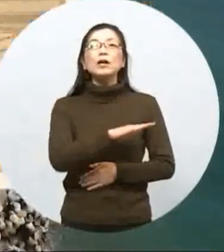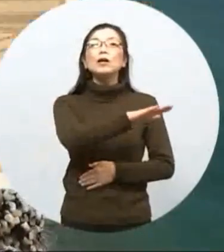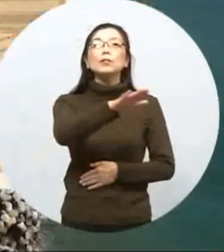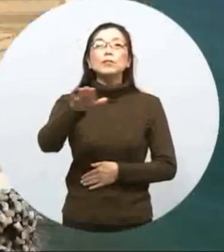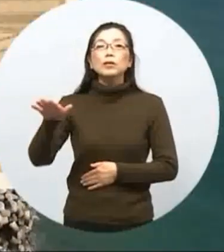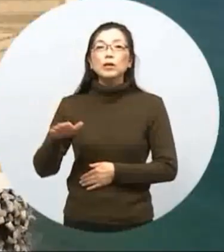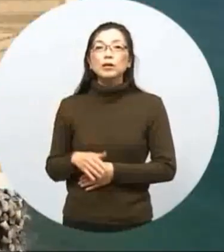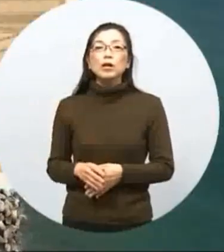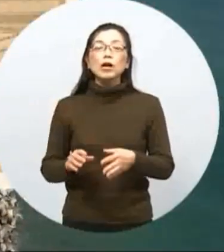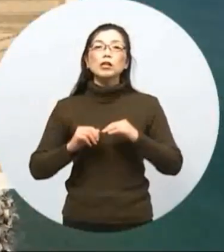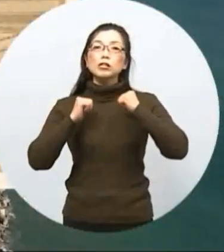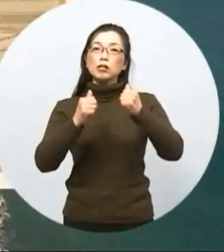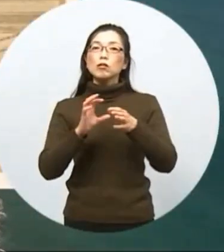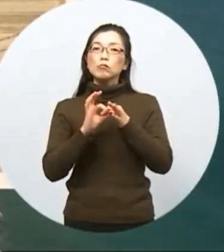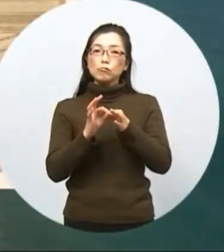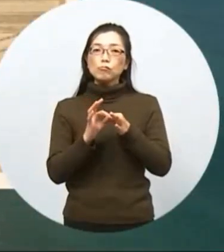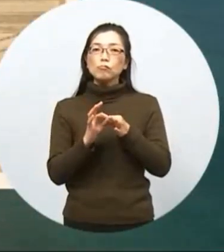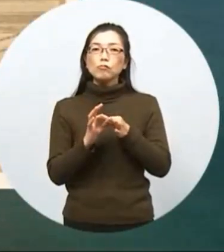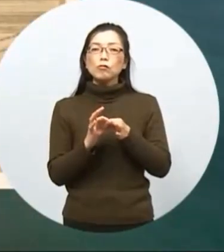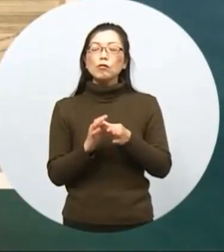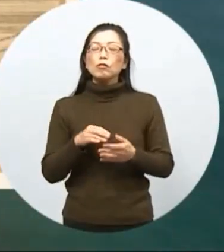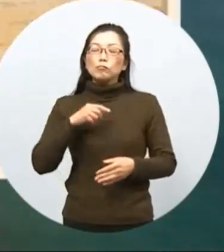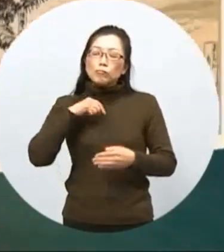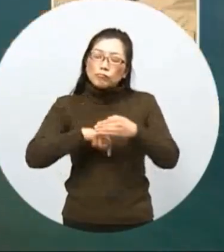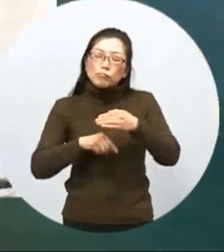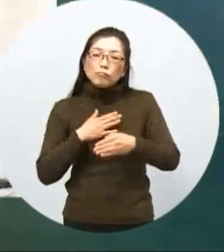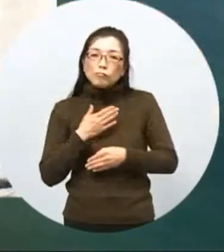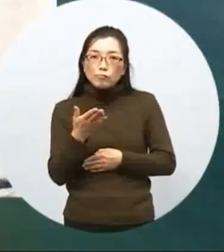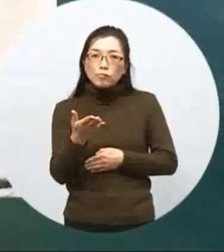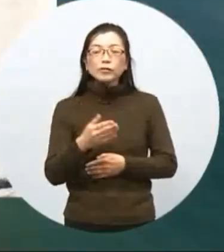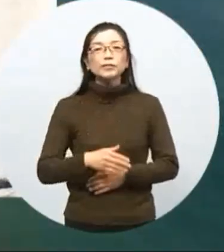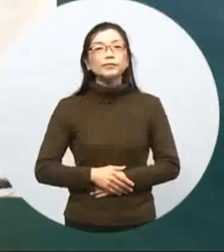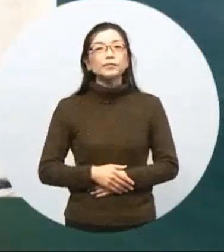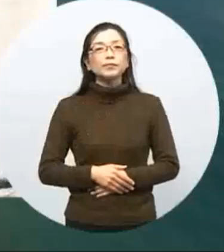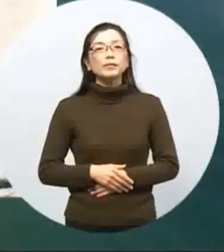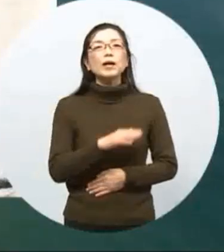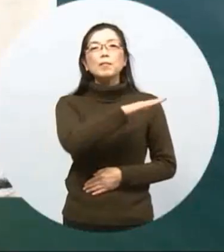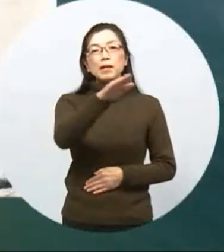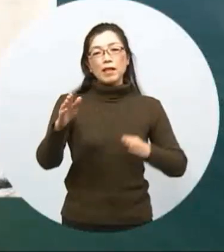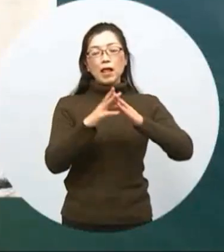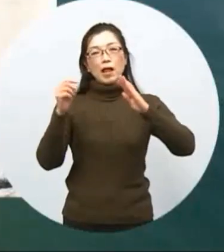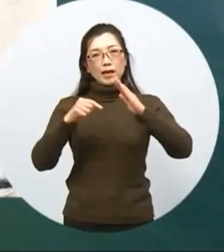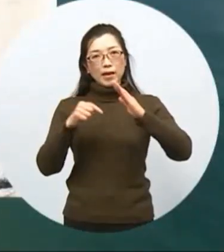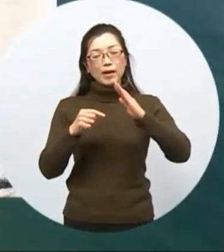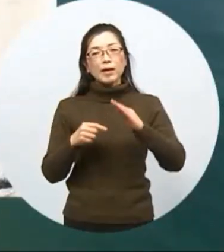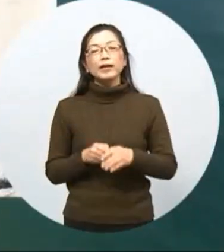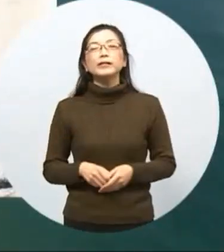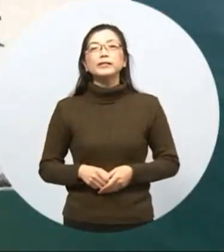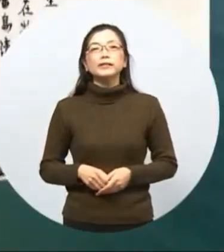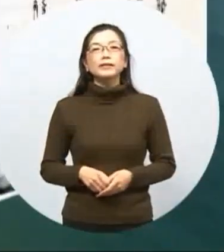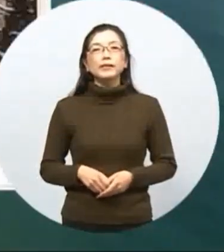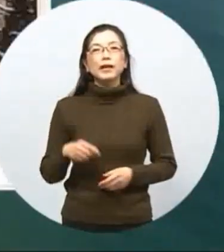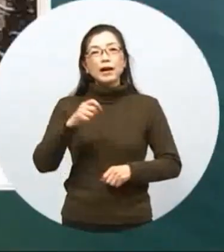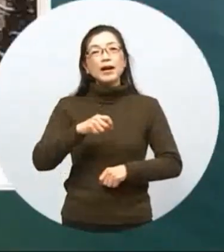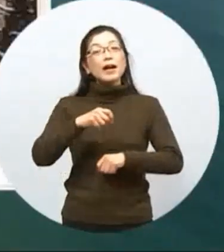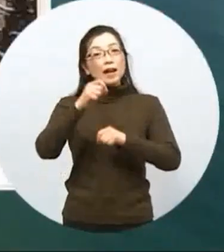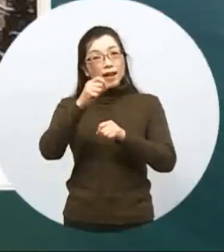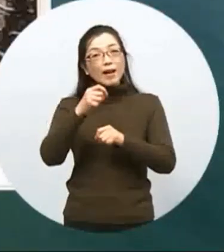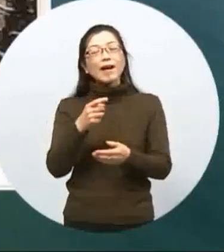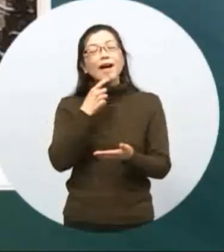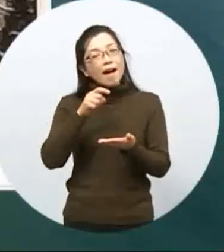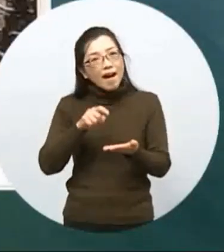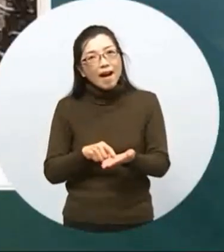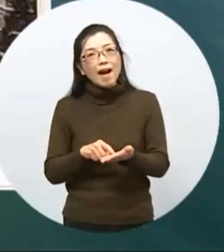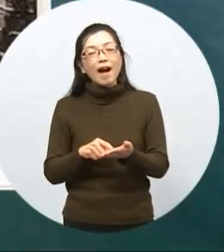い茅ヶ崎についてご存知ですか？実は皆さんのご自宅でも気軽に、そして簡単